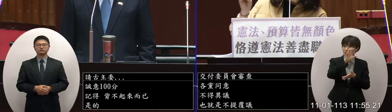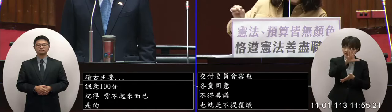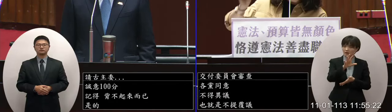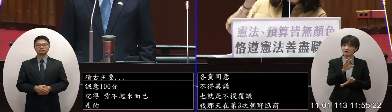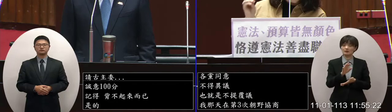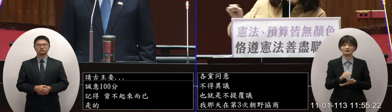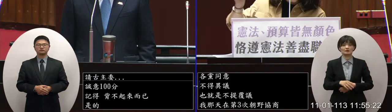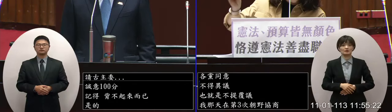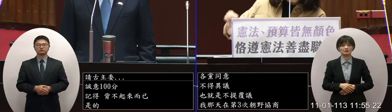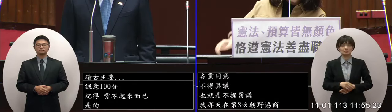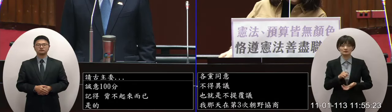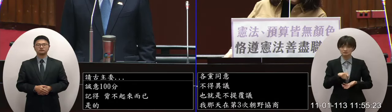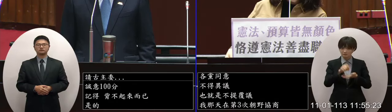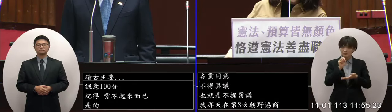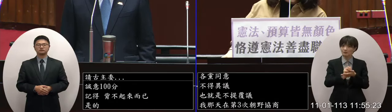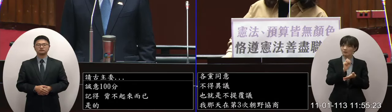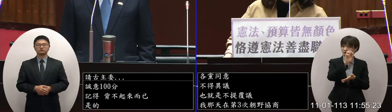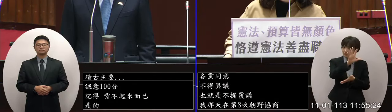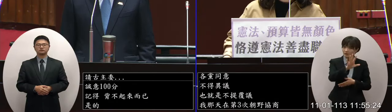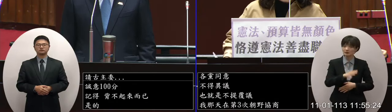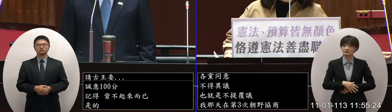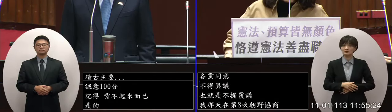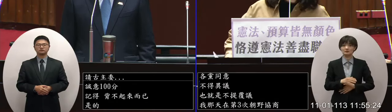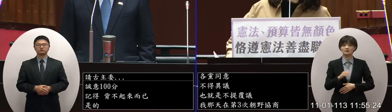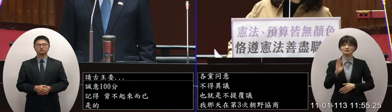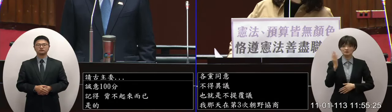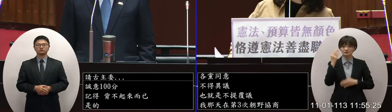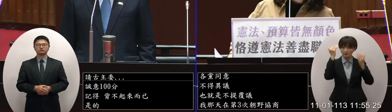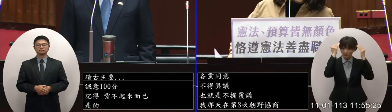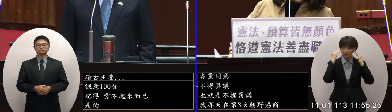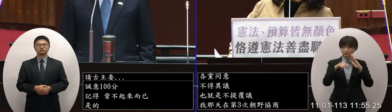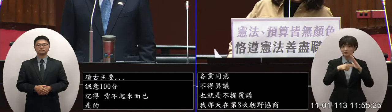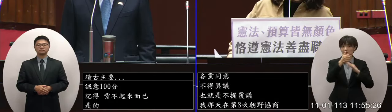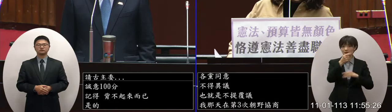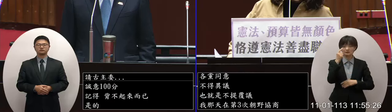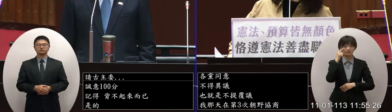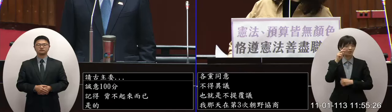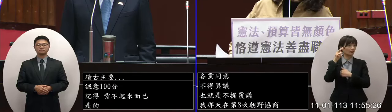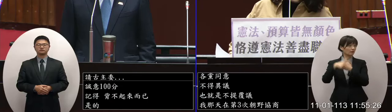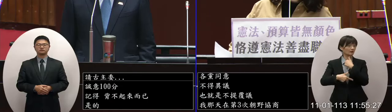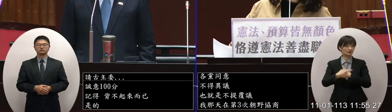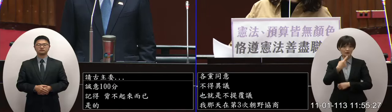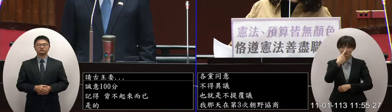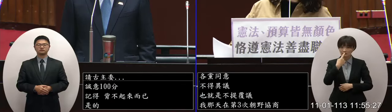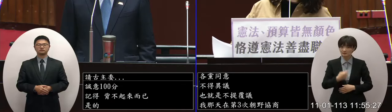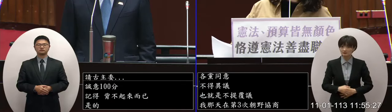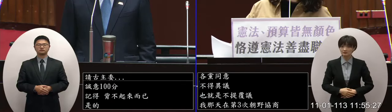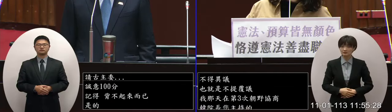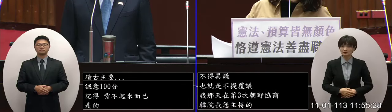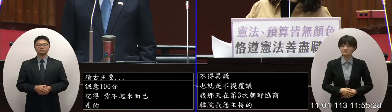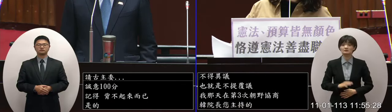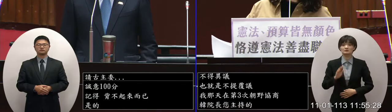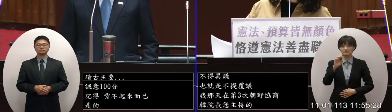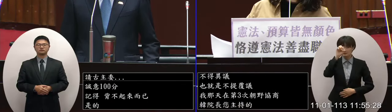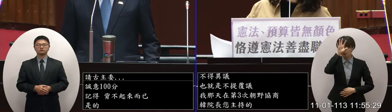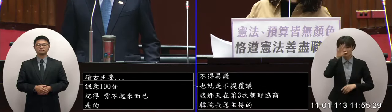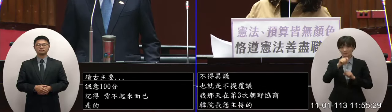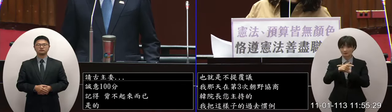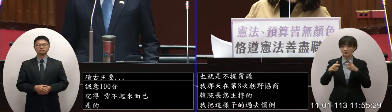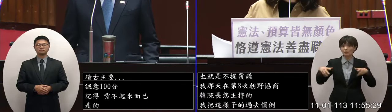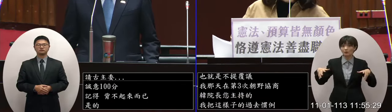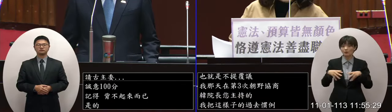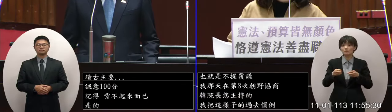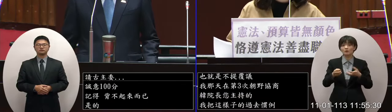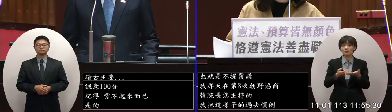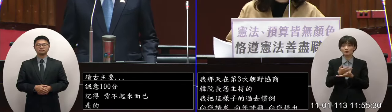吁，向您提出，但是被院长无视。但我们尊重朝野协商的